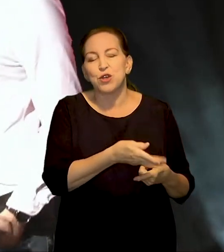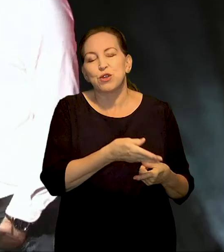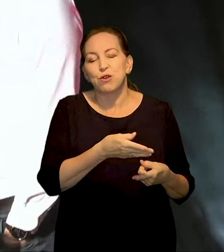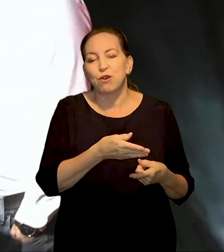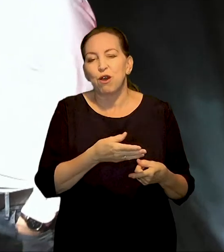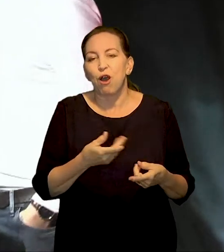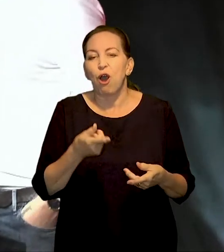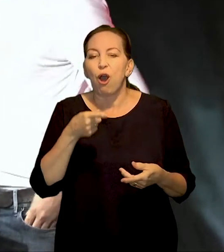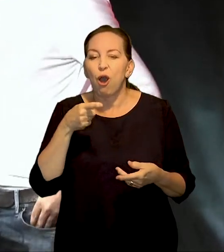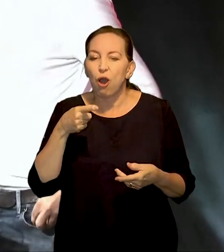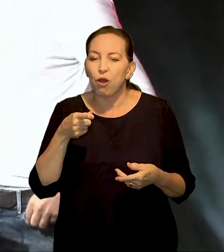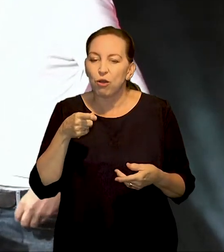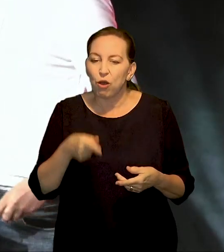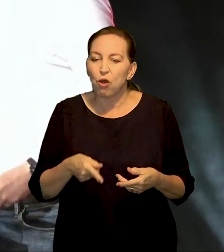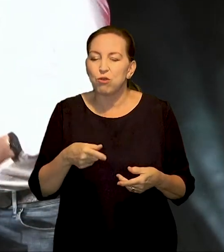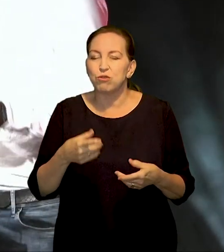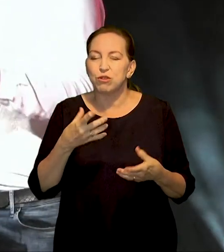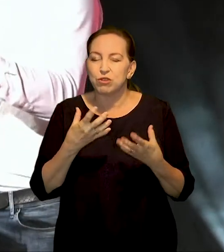że wy tak nie macie.